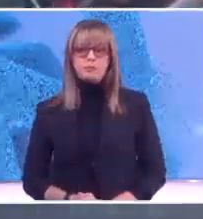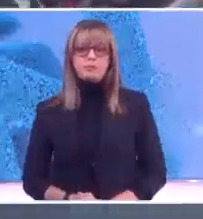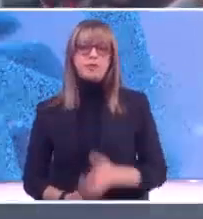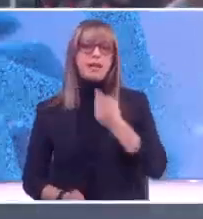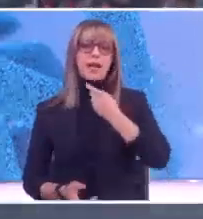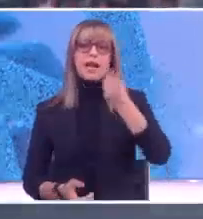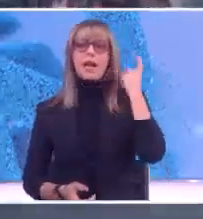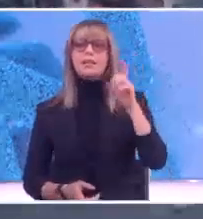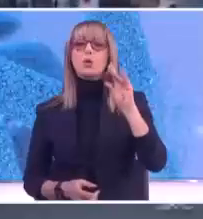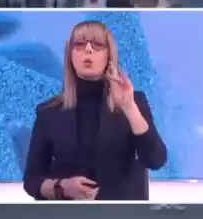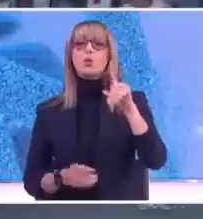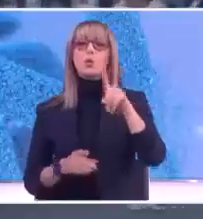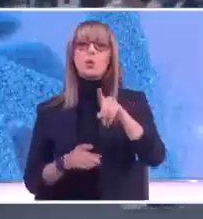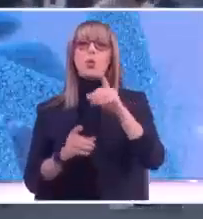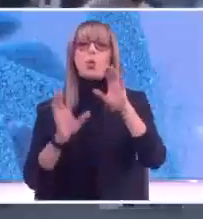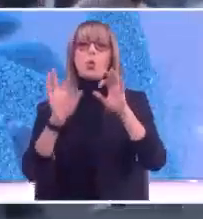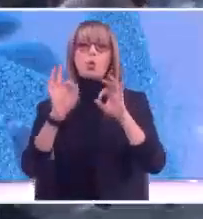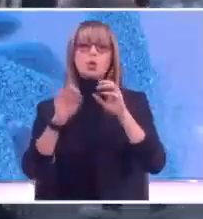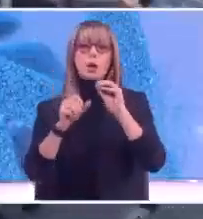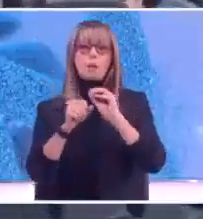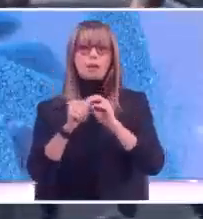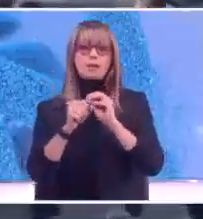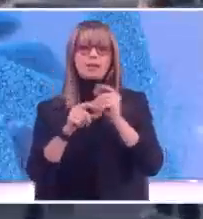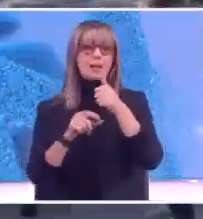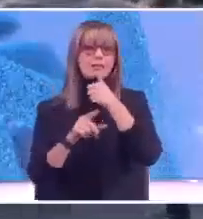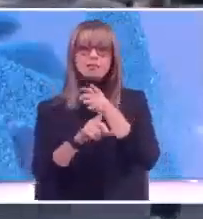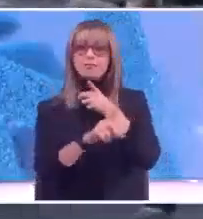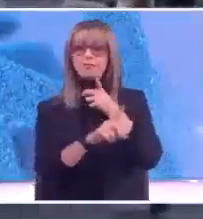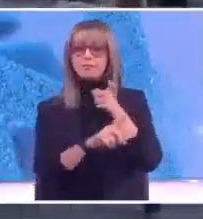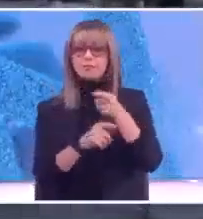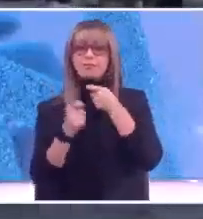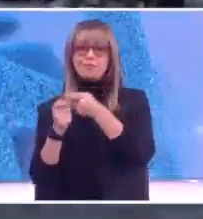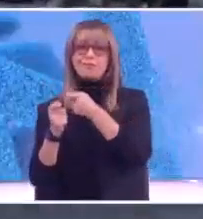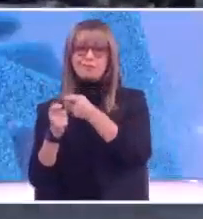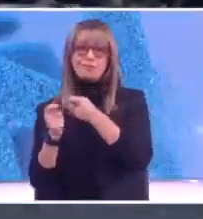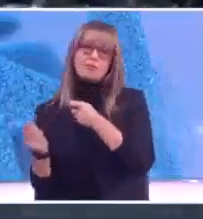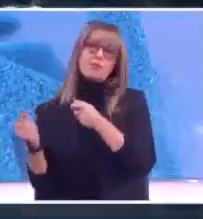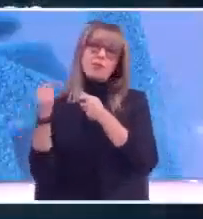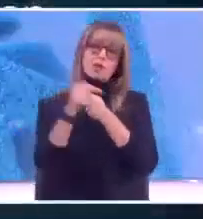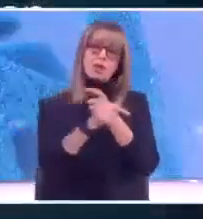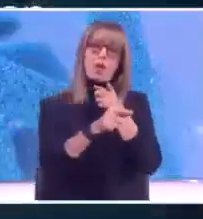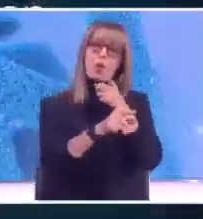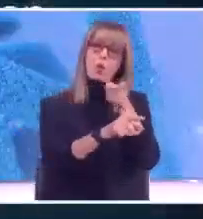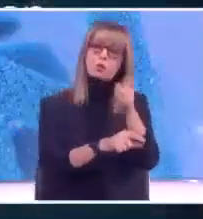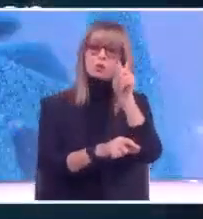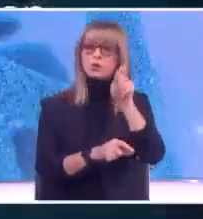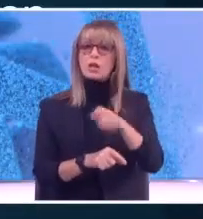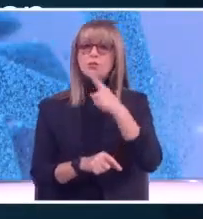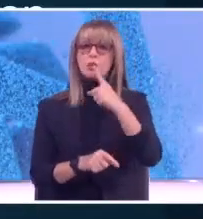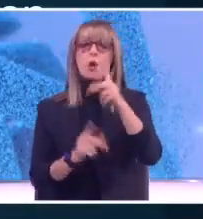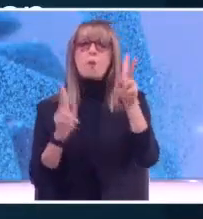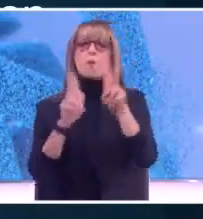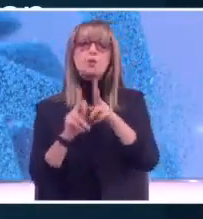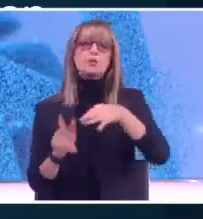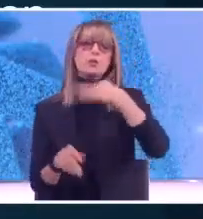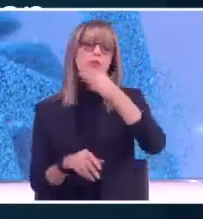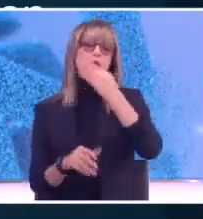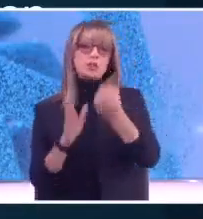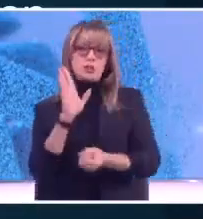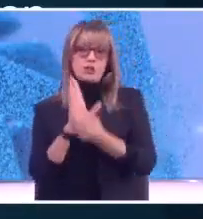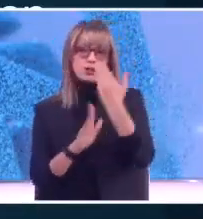Eski Ülke Ocakları Başkanı Sinan Ateş cinayetinin azmettiricisi olmakla suçlanan Doğukan Cep'in emniyette verdiği ifade ortaya